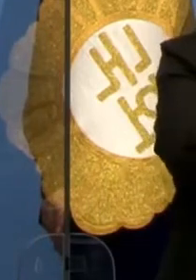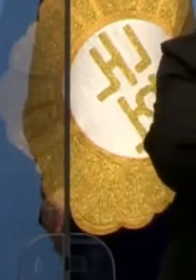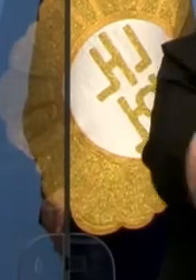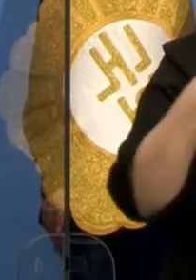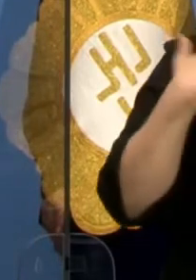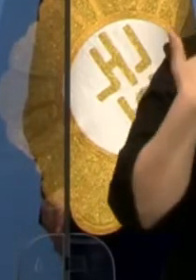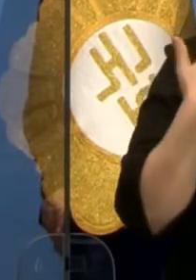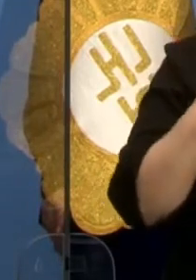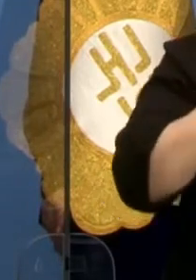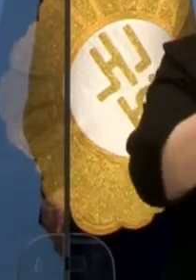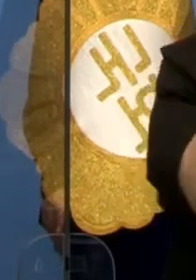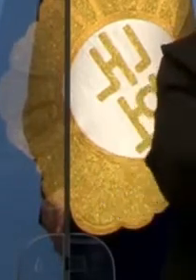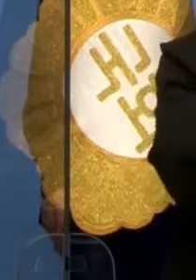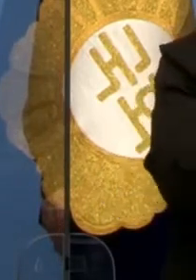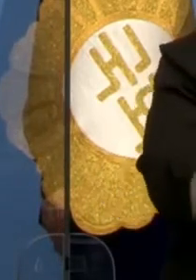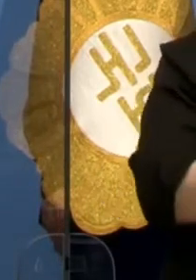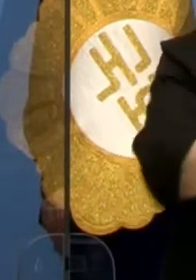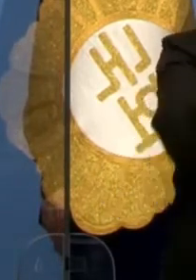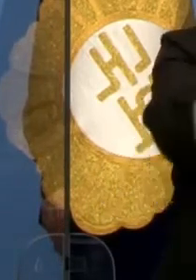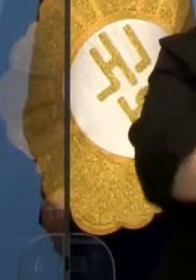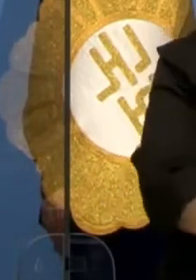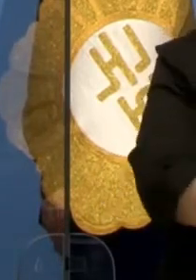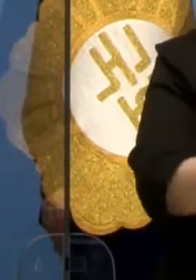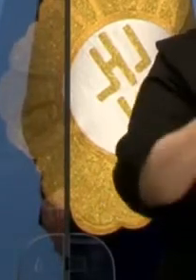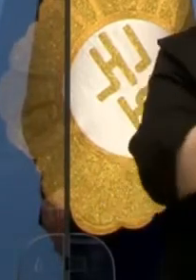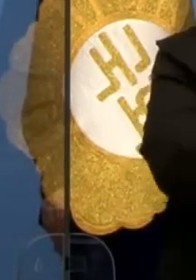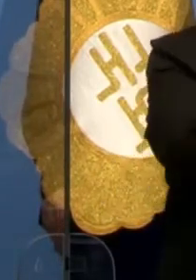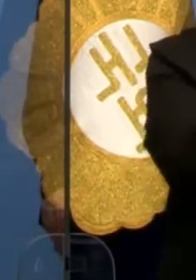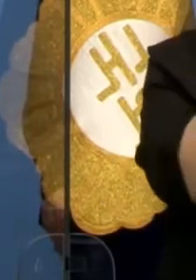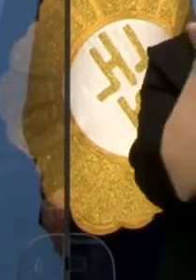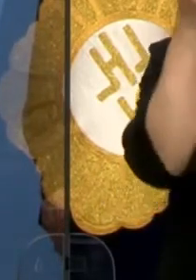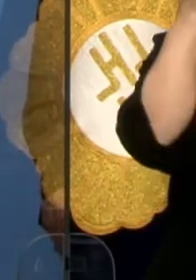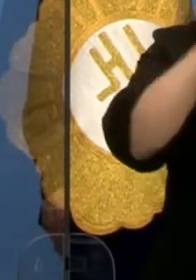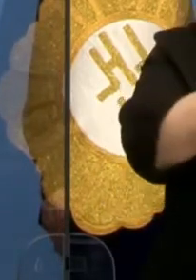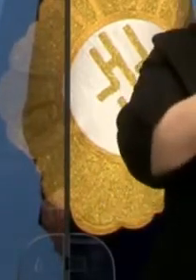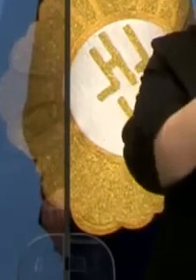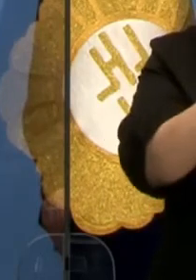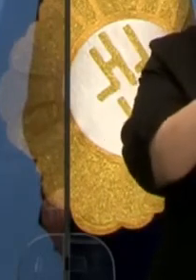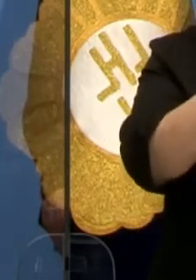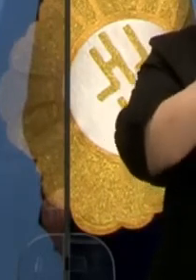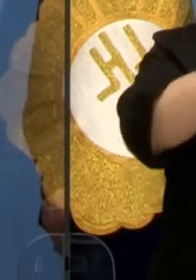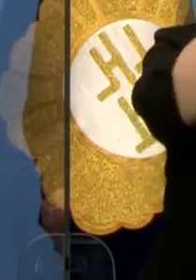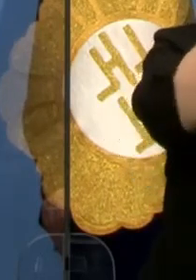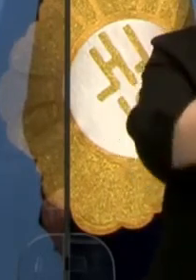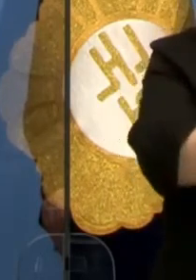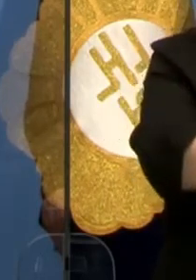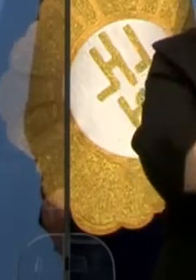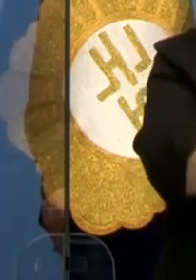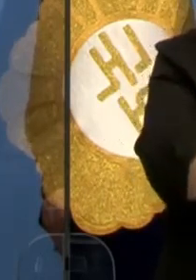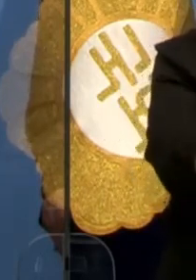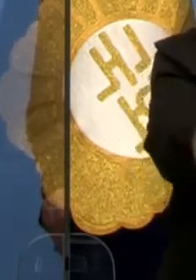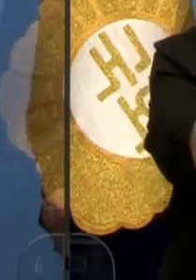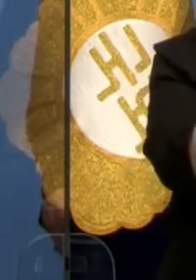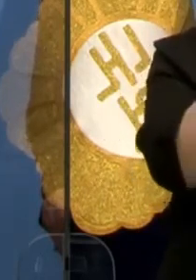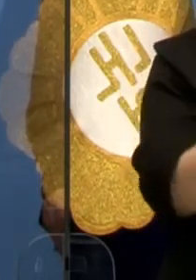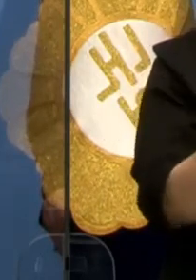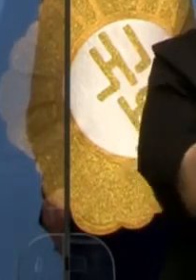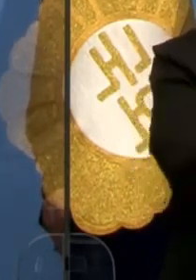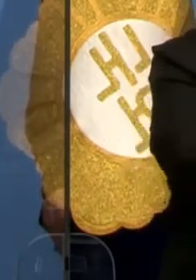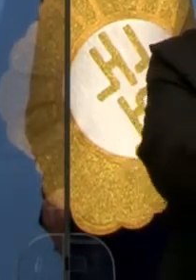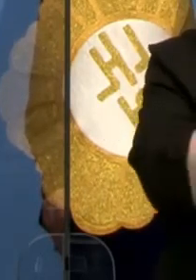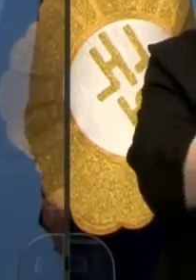몰이해와 정쟁만을 일삼아서 반사 이익을 노려보려는 구태의연한 정치 풍토에서 한 치도 변하지